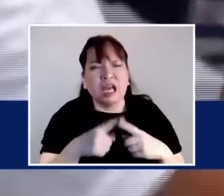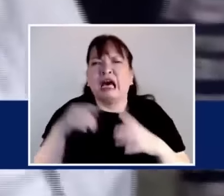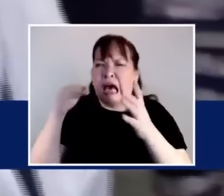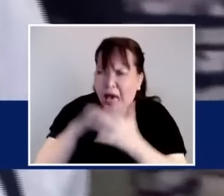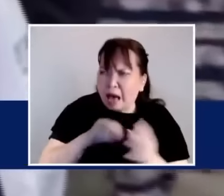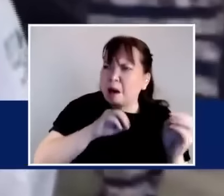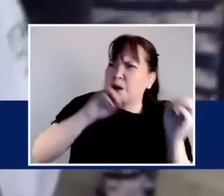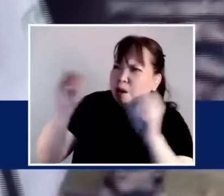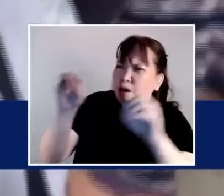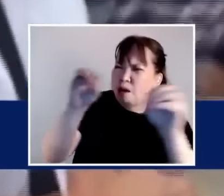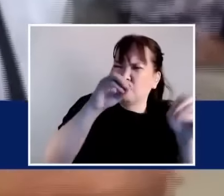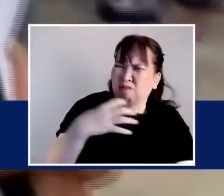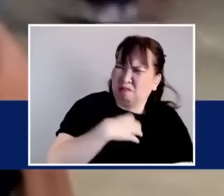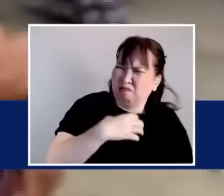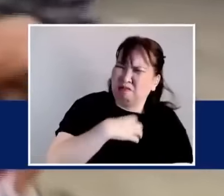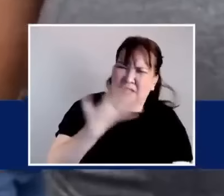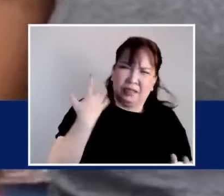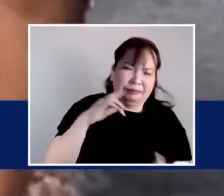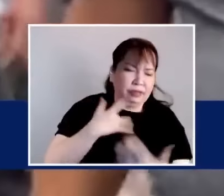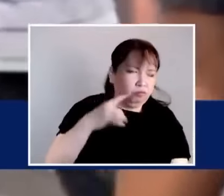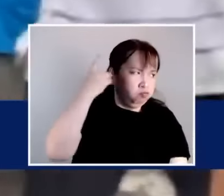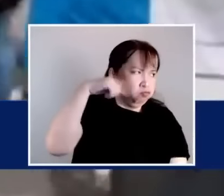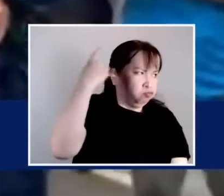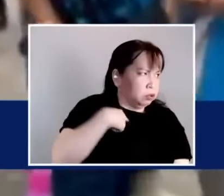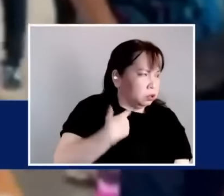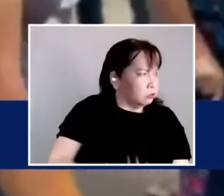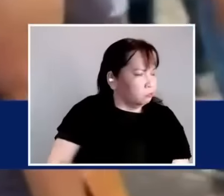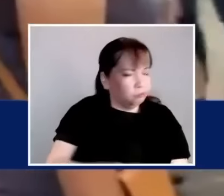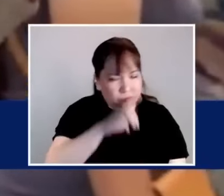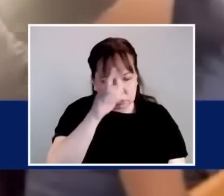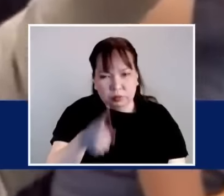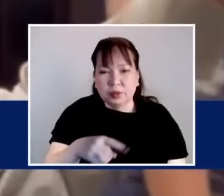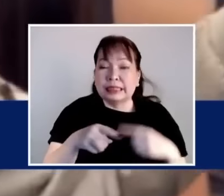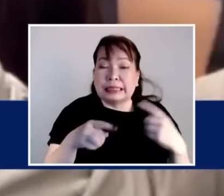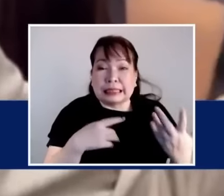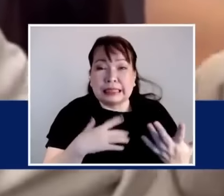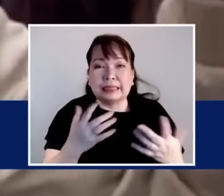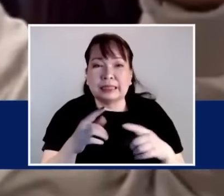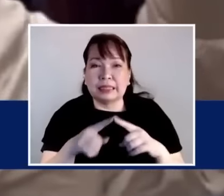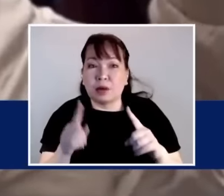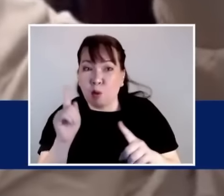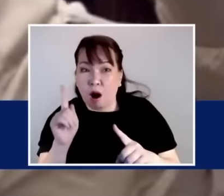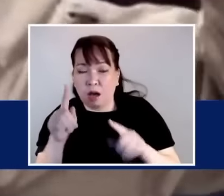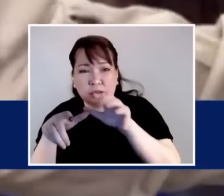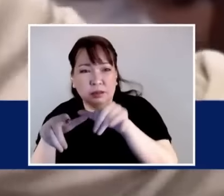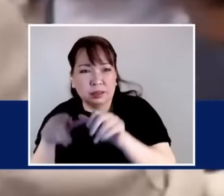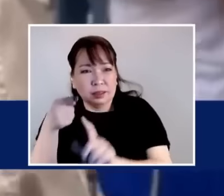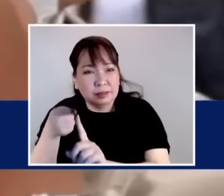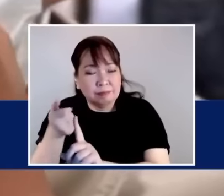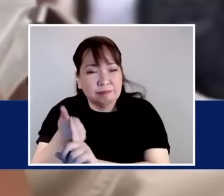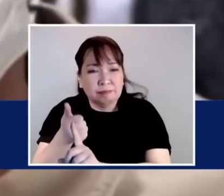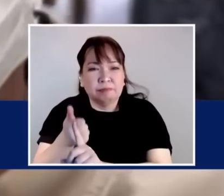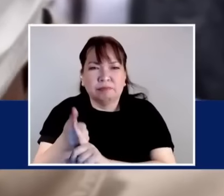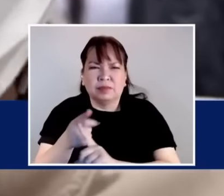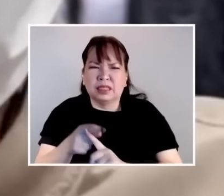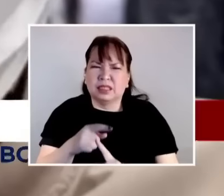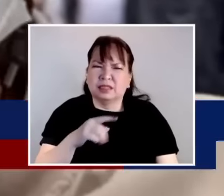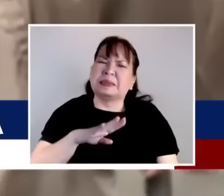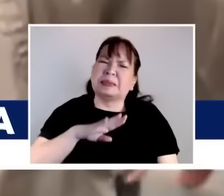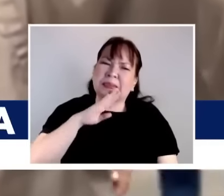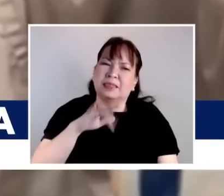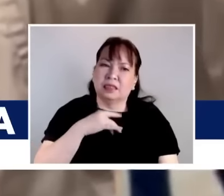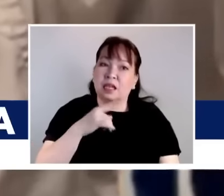kami. Ay, naku, mabuang tani. Dismayado rin ang botanteng PWD na si Al Bashir. Nung nandun na kami